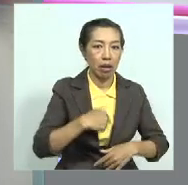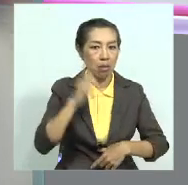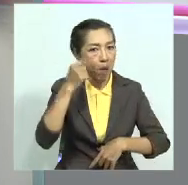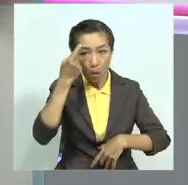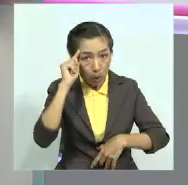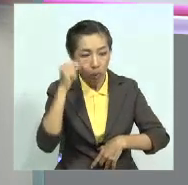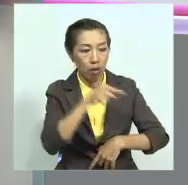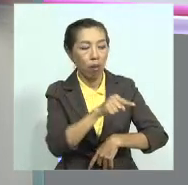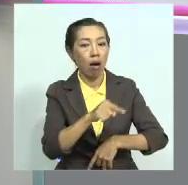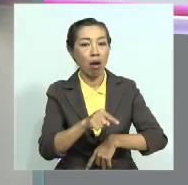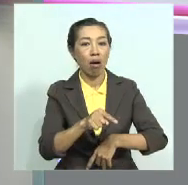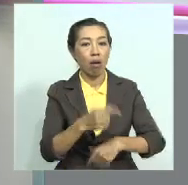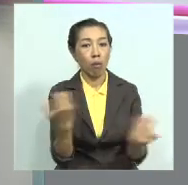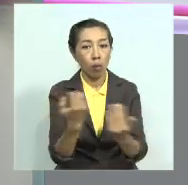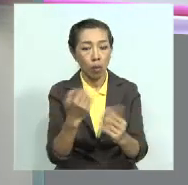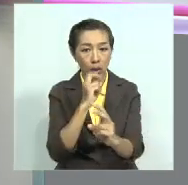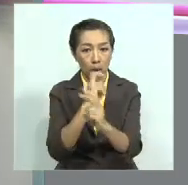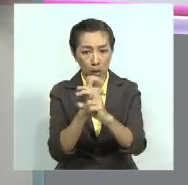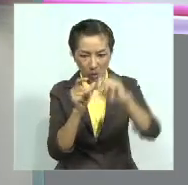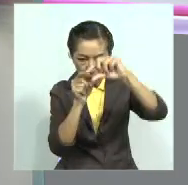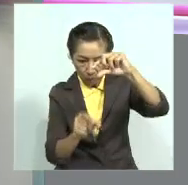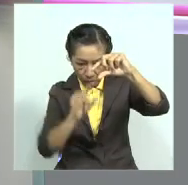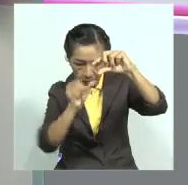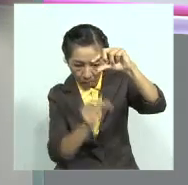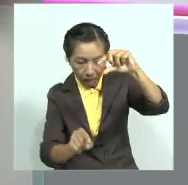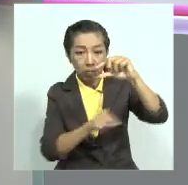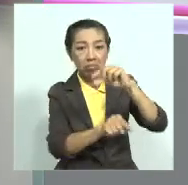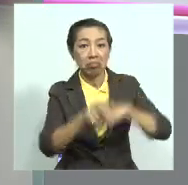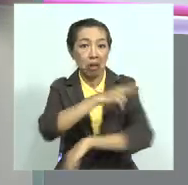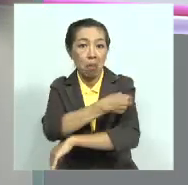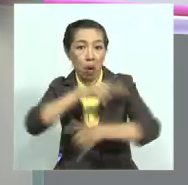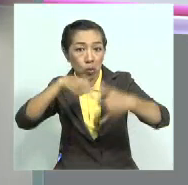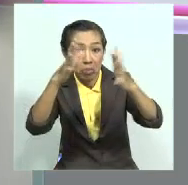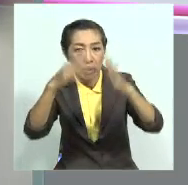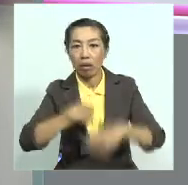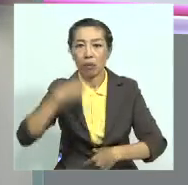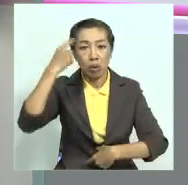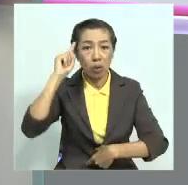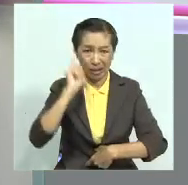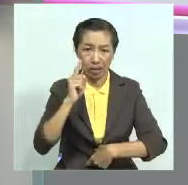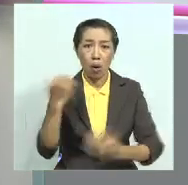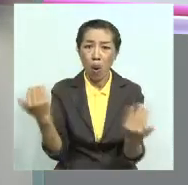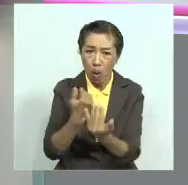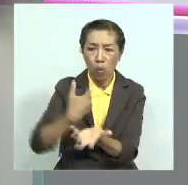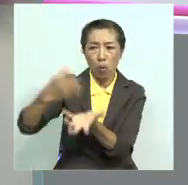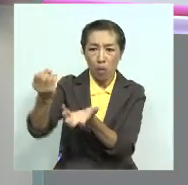าลูกมีอาการกระดูกสันหลังคดงอแบบนี ้สาเหตุไม่ได้เข้าไปตรวจเนี่ยจะไม่รู้เลย ใช่ค่ะแล้วลูกเนี่ยบ่นมาทุกวันว่